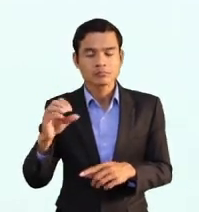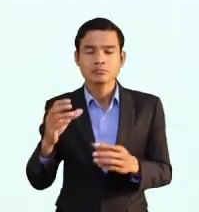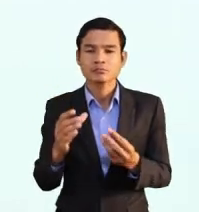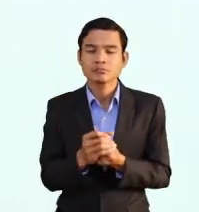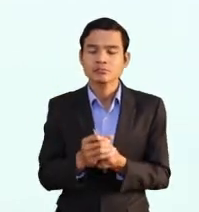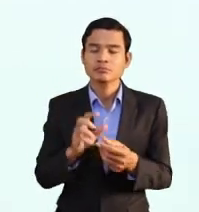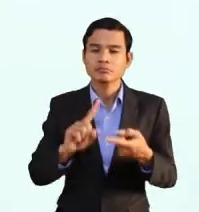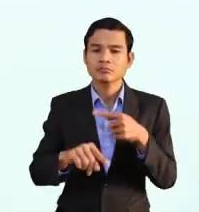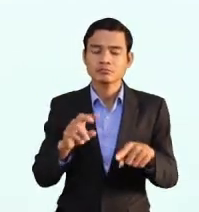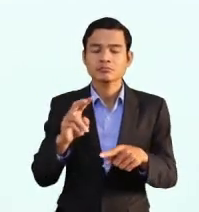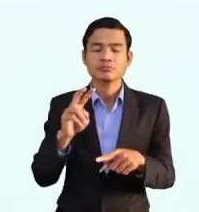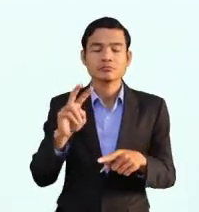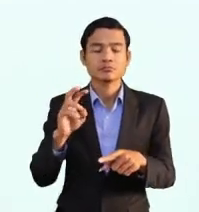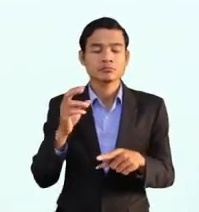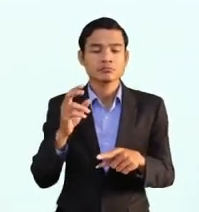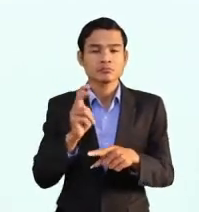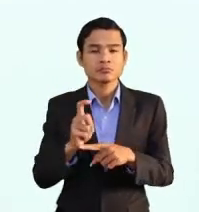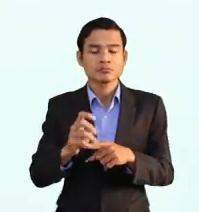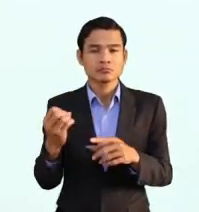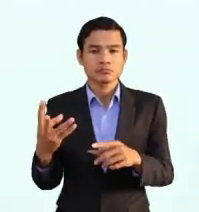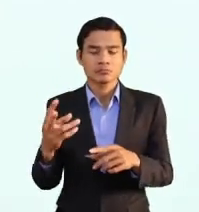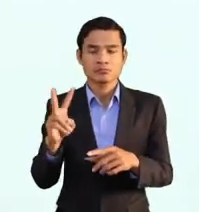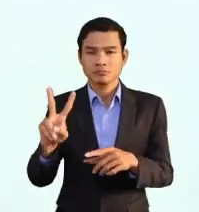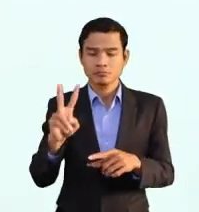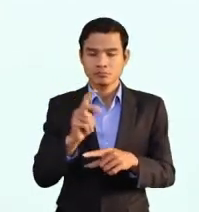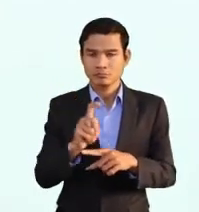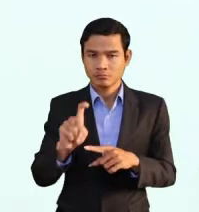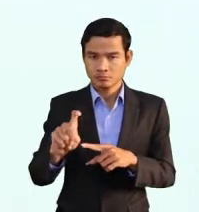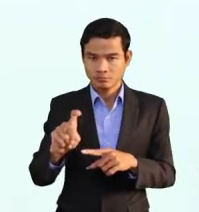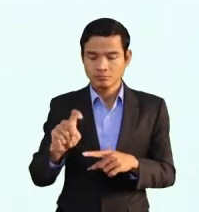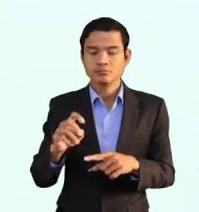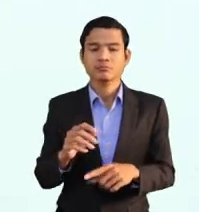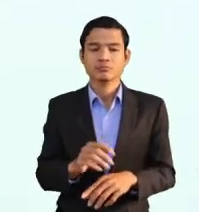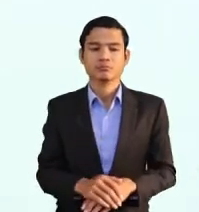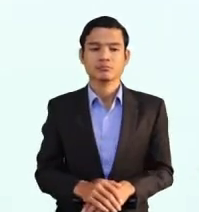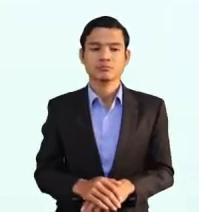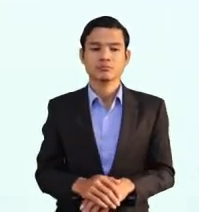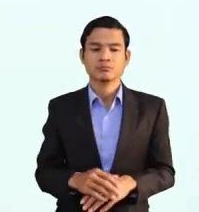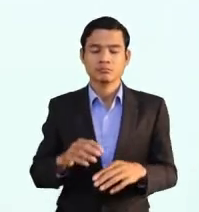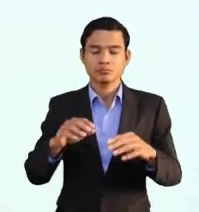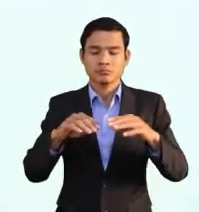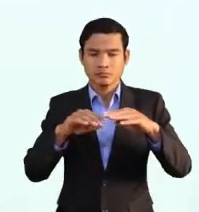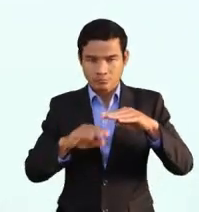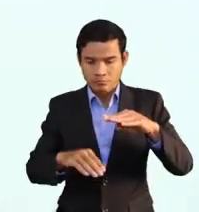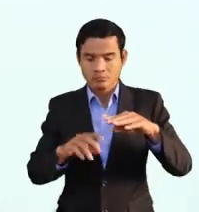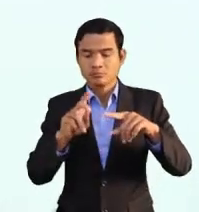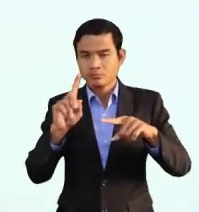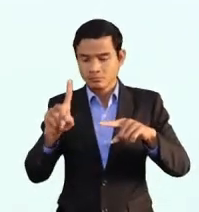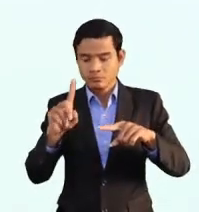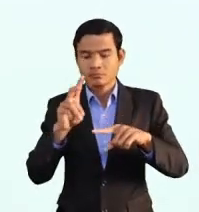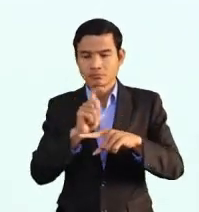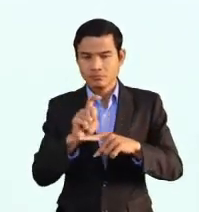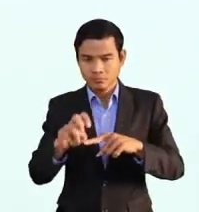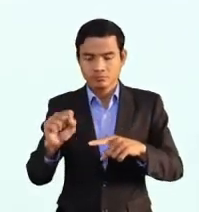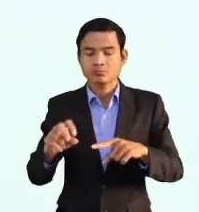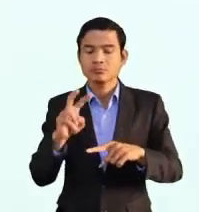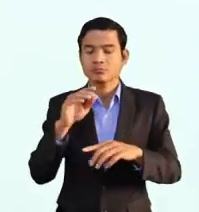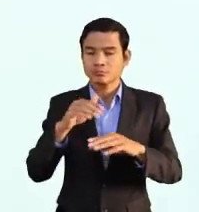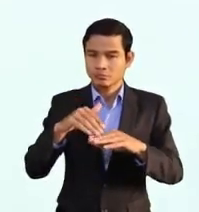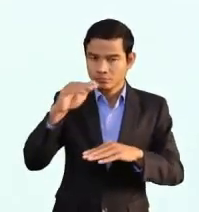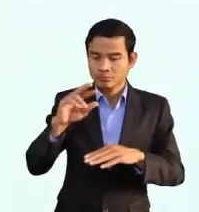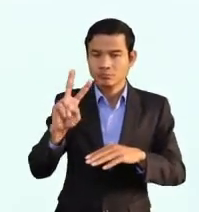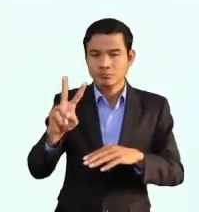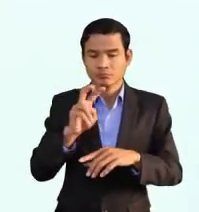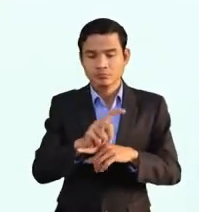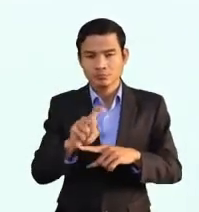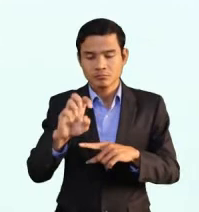lệch màn khá tùng. Chà, cứ miên lệch pi khá tùng. Chà kháng khổ mùi khá tùng. Chà là lỡ pi khá tùng. Pi khá